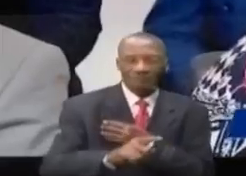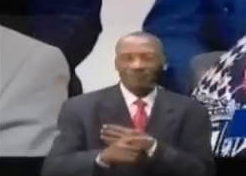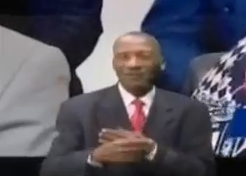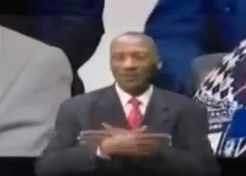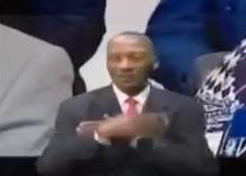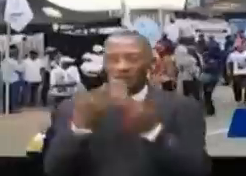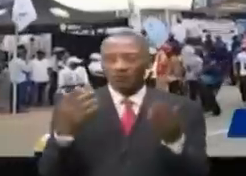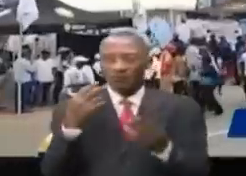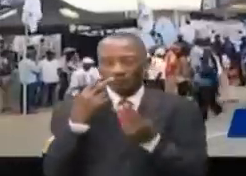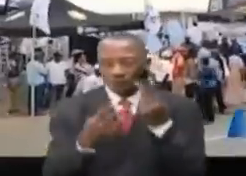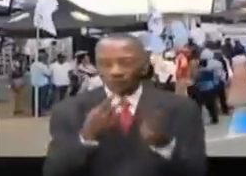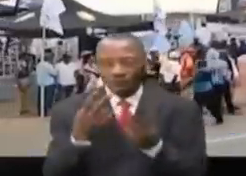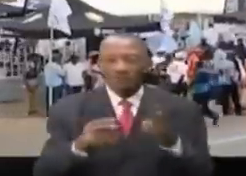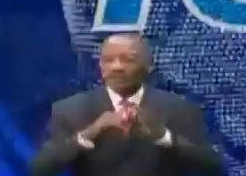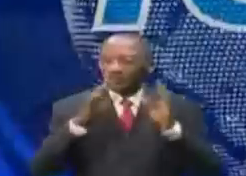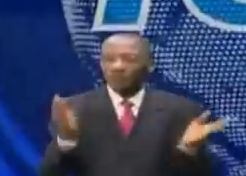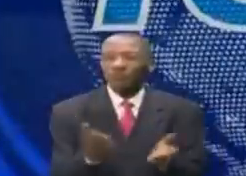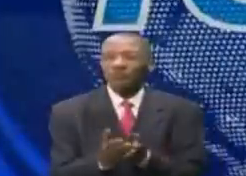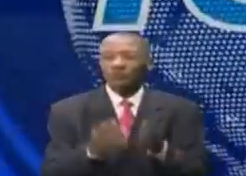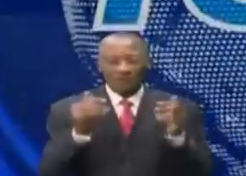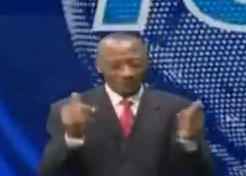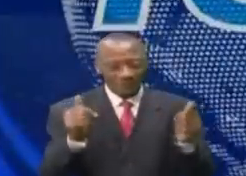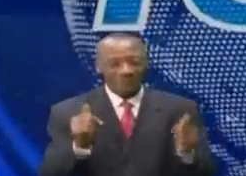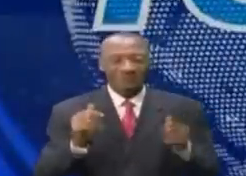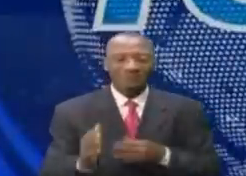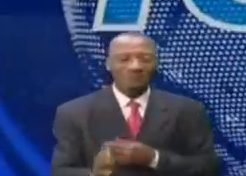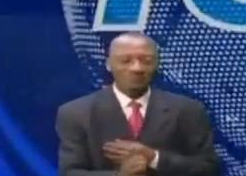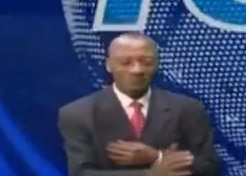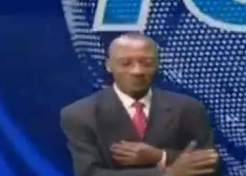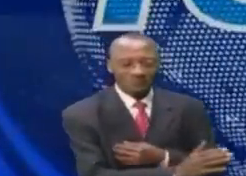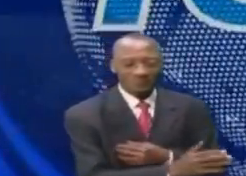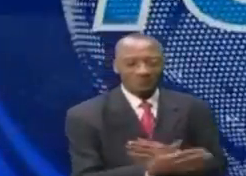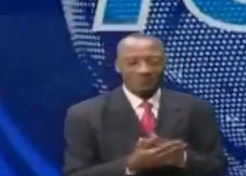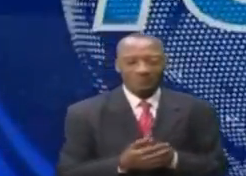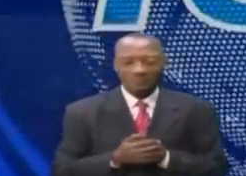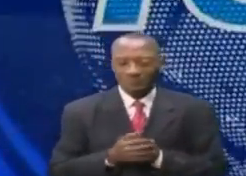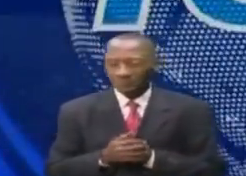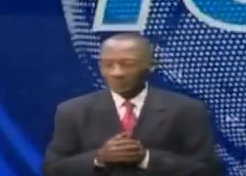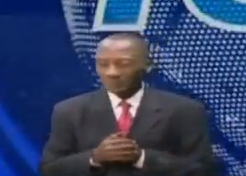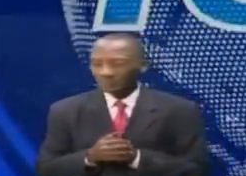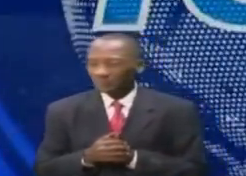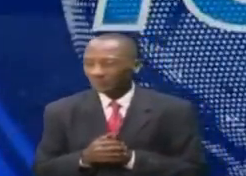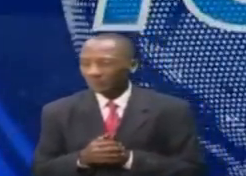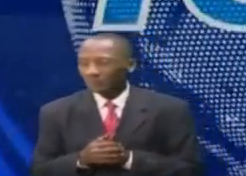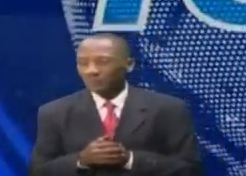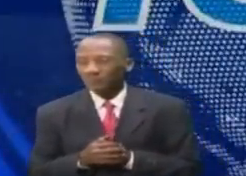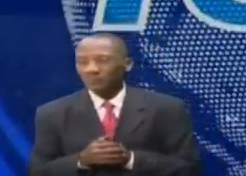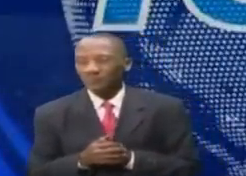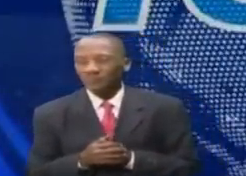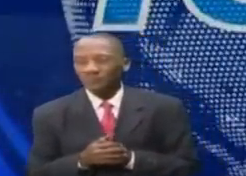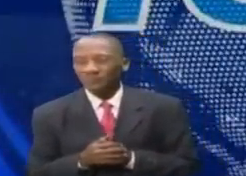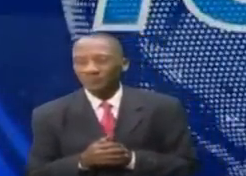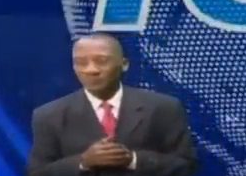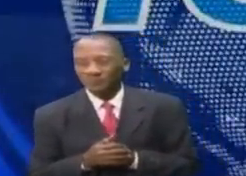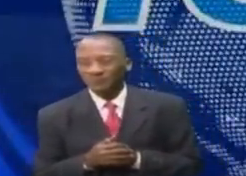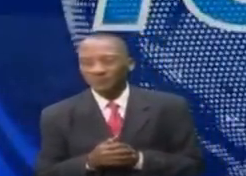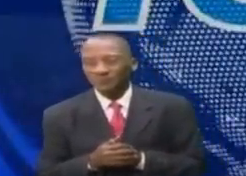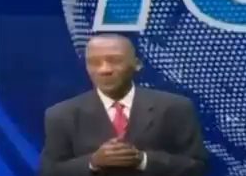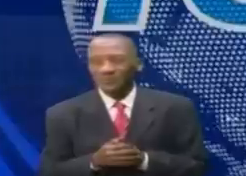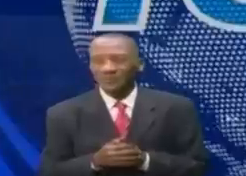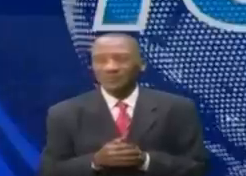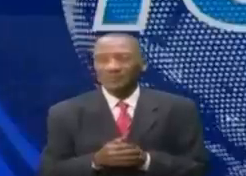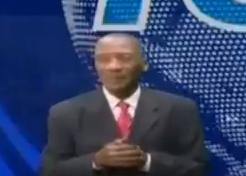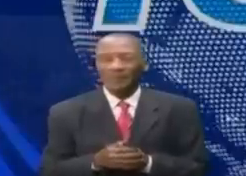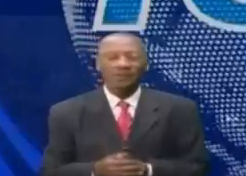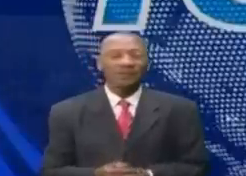la DJRKC. La agression rwandaise en RDC à la base de beaucoup de dégâts dans la